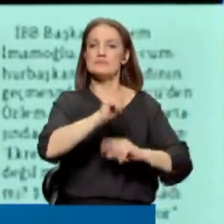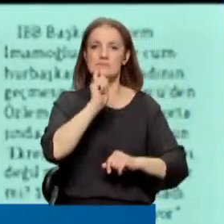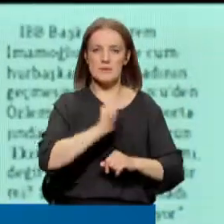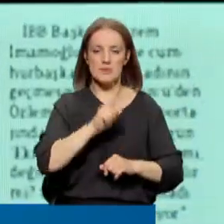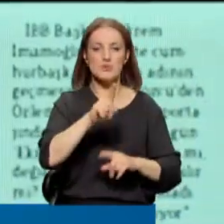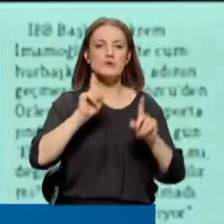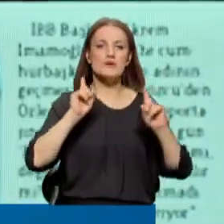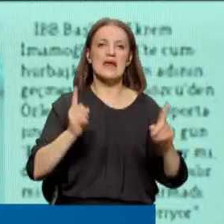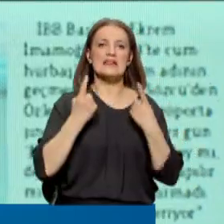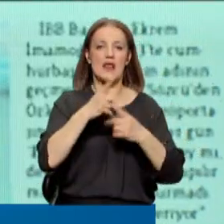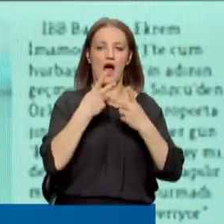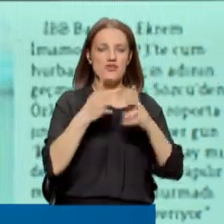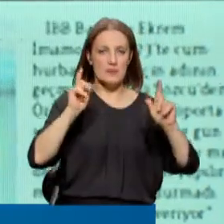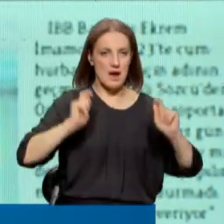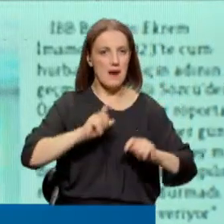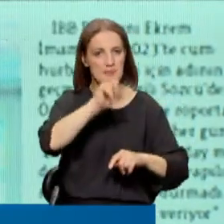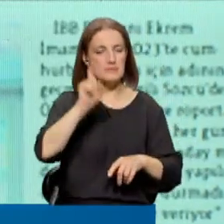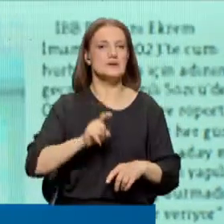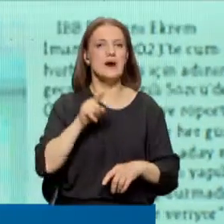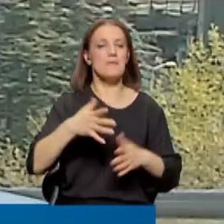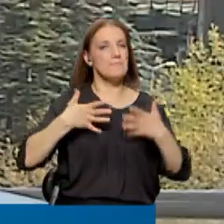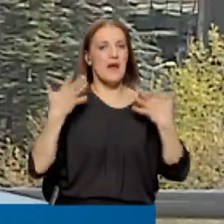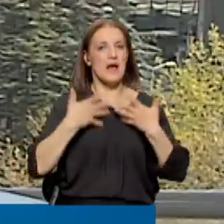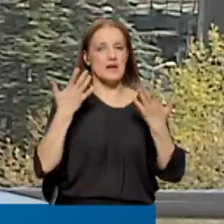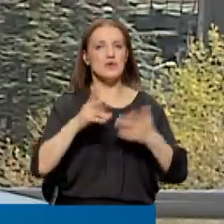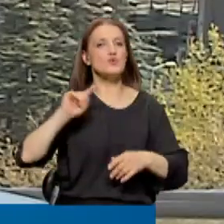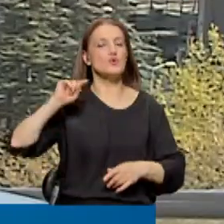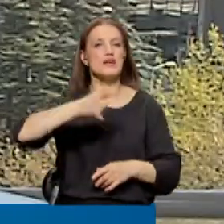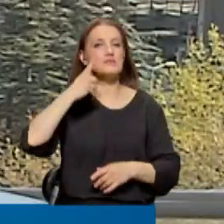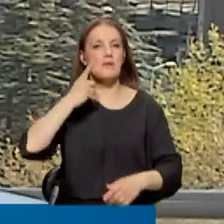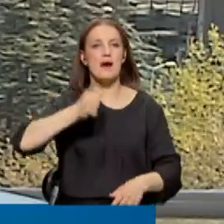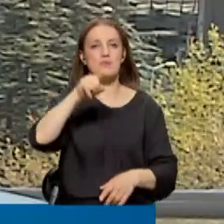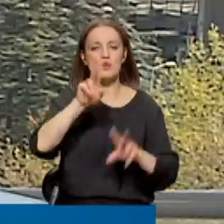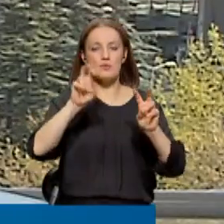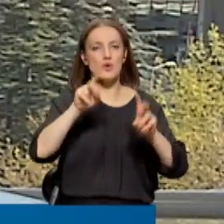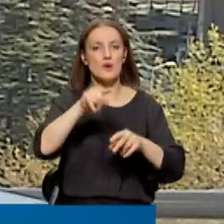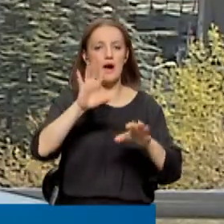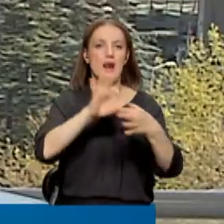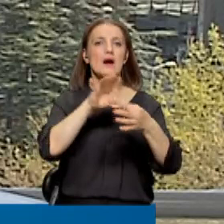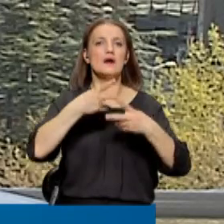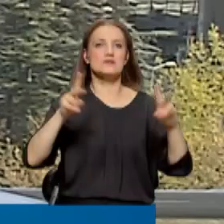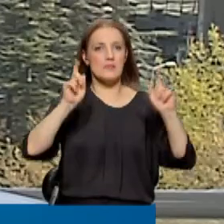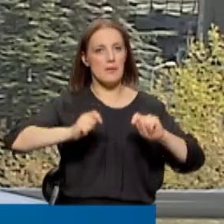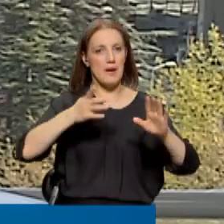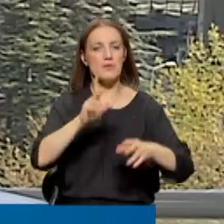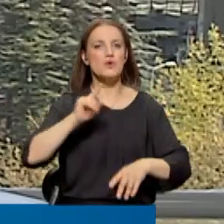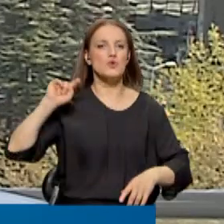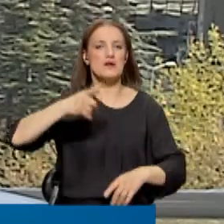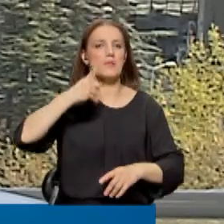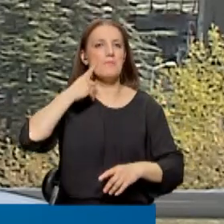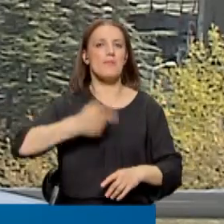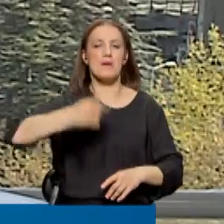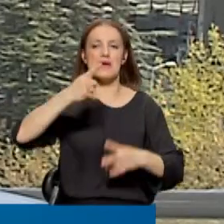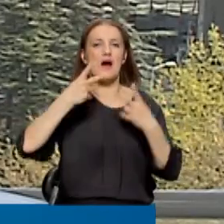ilgili yetkililer açıklama yapar mı? Merak ediyoruz. Ulaştırma Bakanı bu konuyla ilgili açıklama yapar mı? Ama Ulaştırma Bakanı'nın bir açıklaması